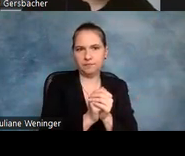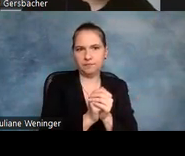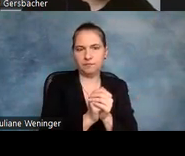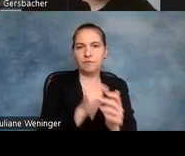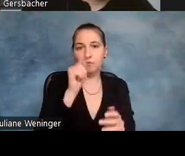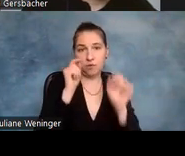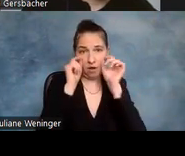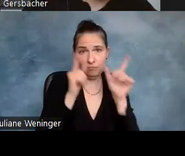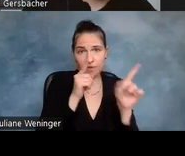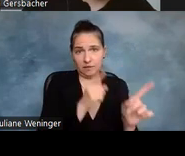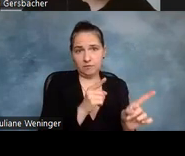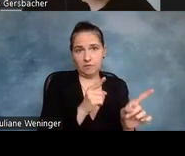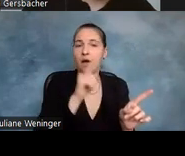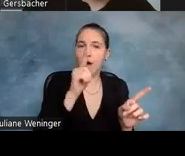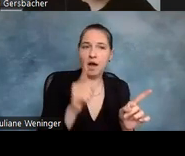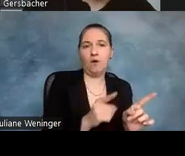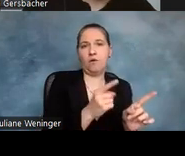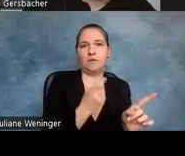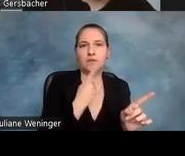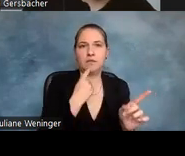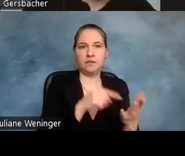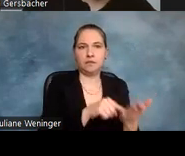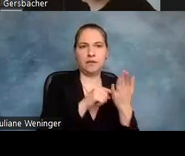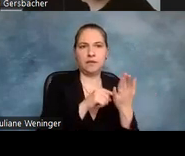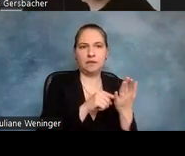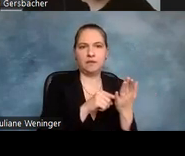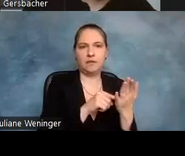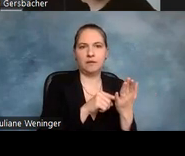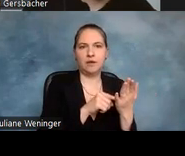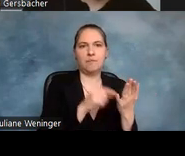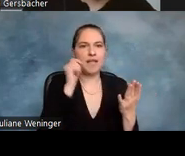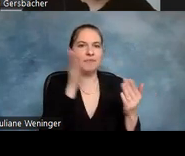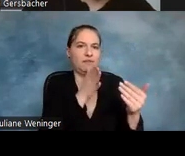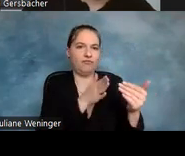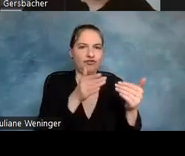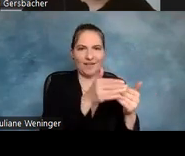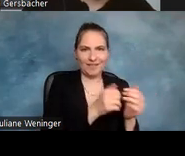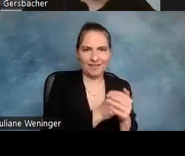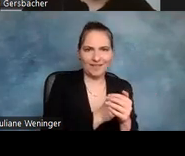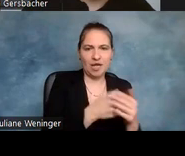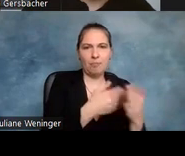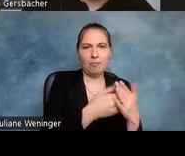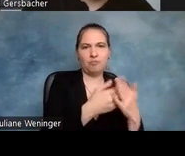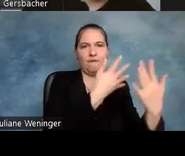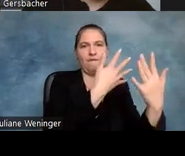auch beachten, es werden auch Sachen angezeigt, die absichtlich versteckt sind. Also wir haben hier quasi weiß auf